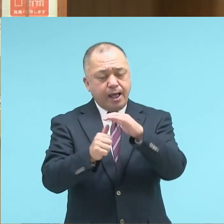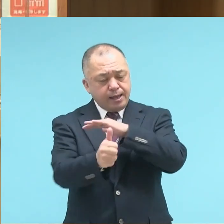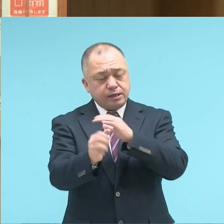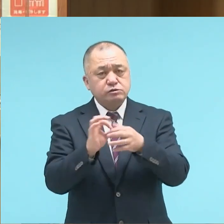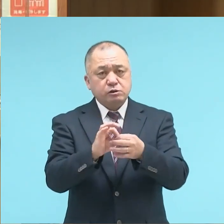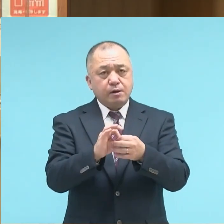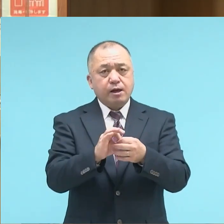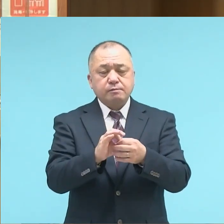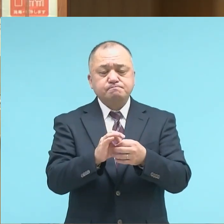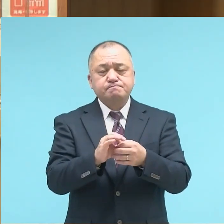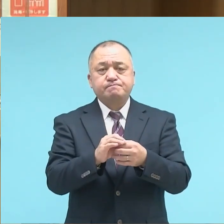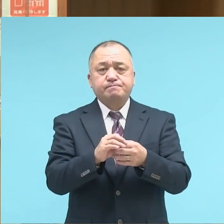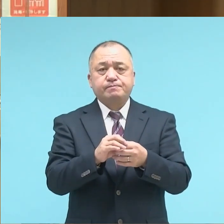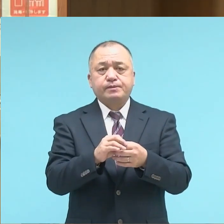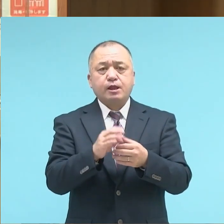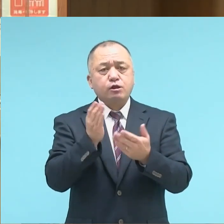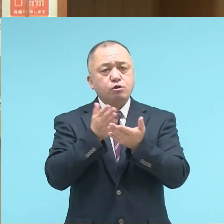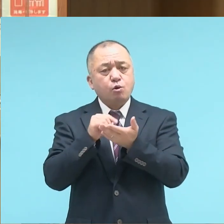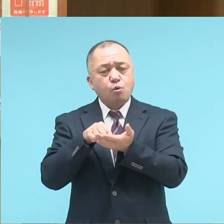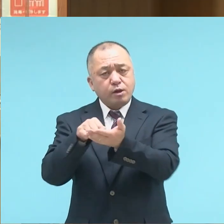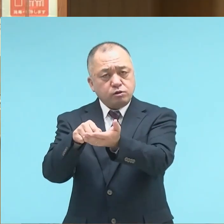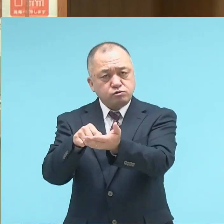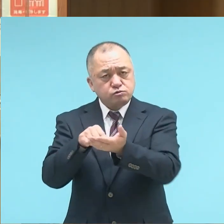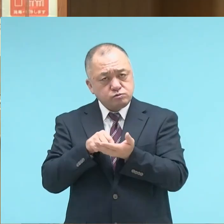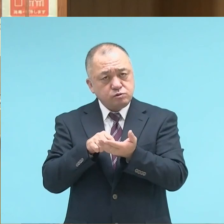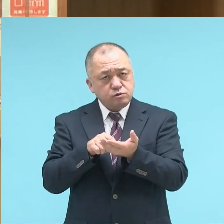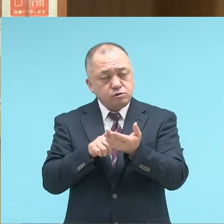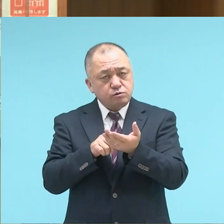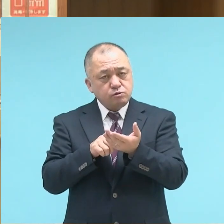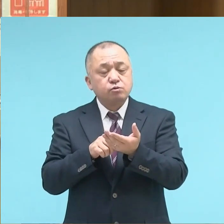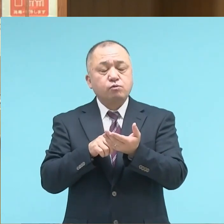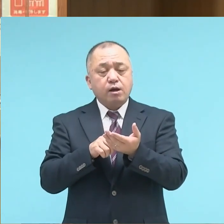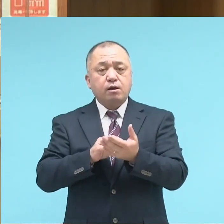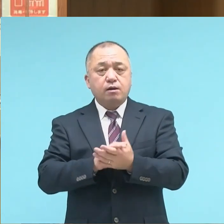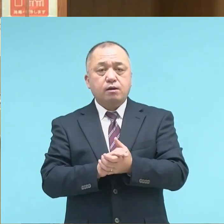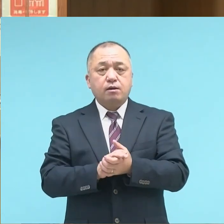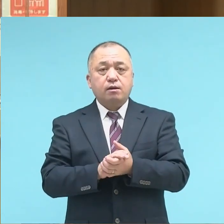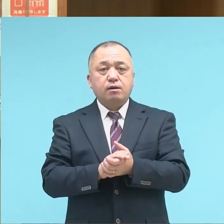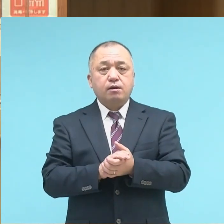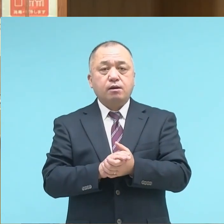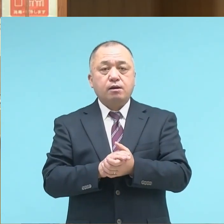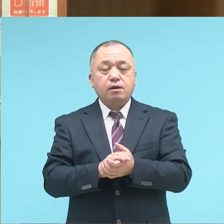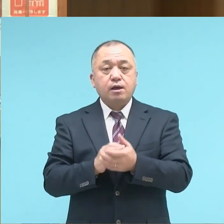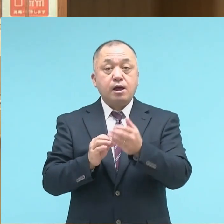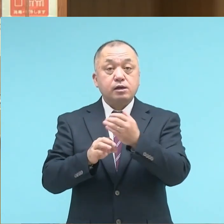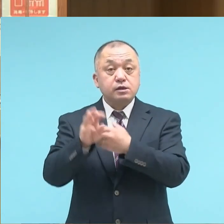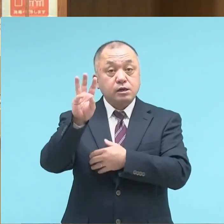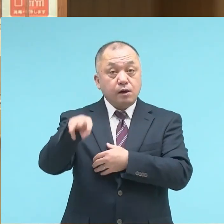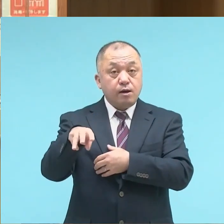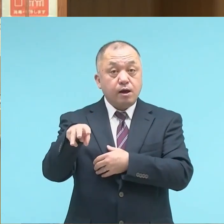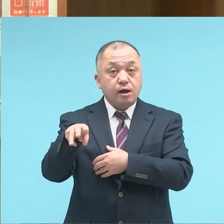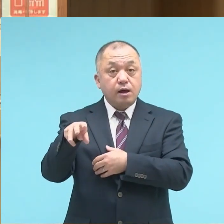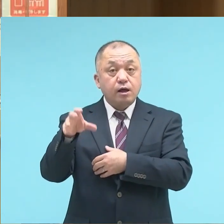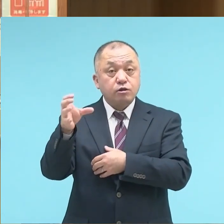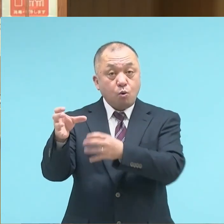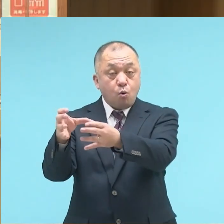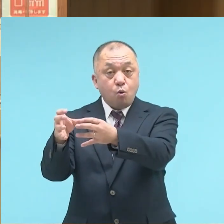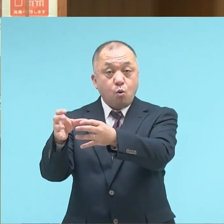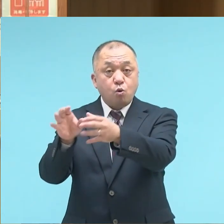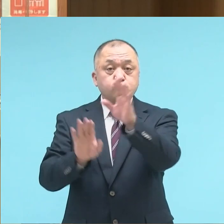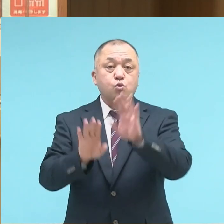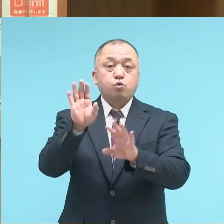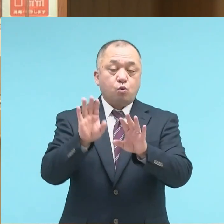しないというところの何て言うんでしょうか、旭川のようなですね、状況でのやり取りというのはないん